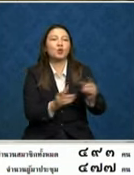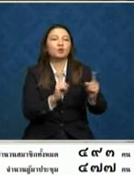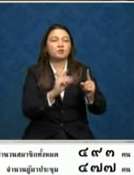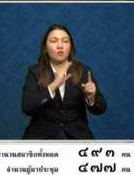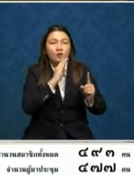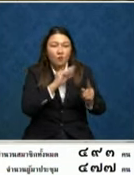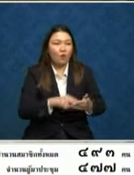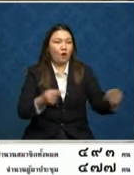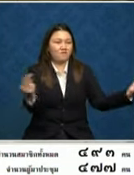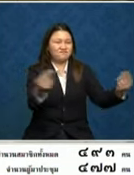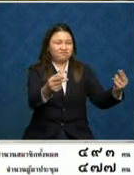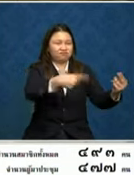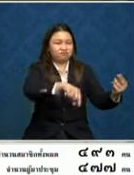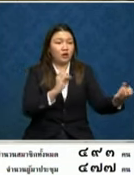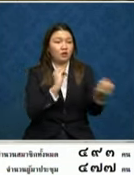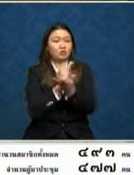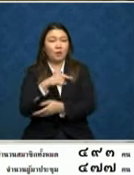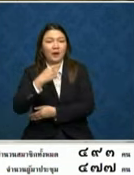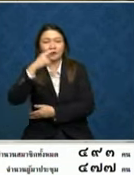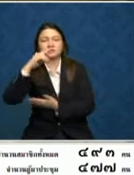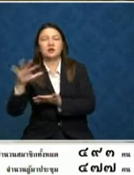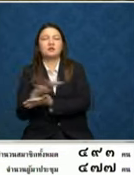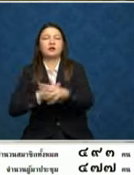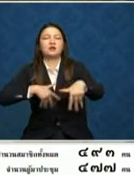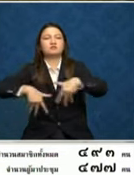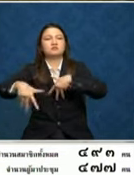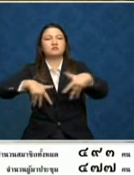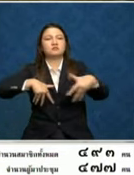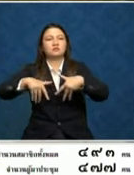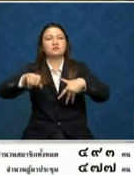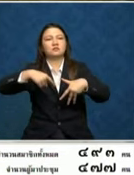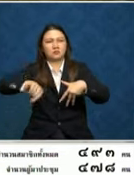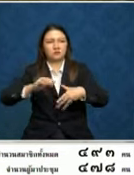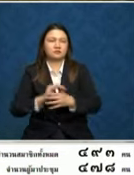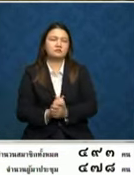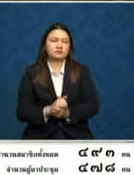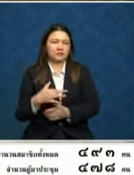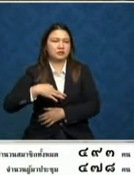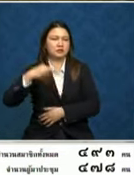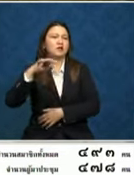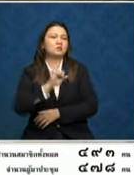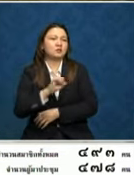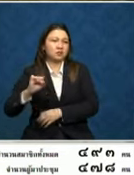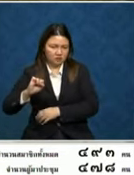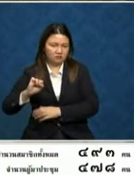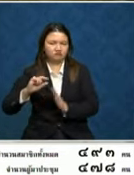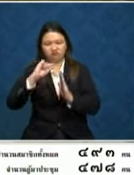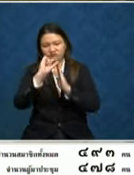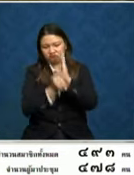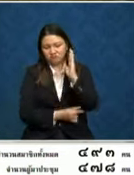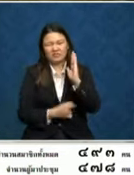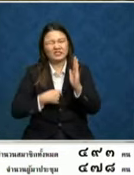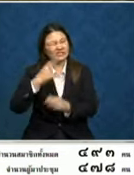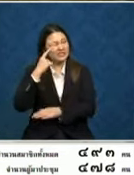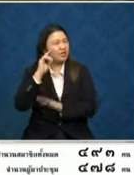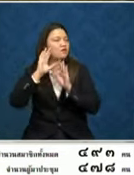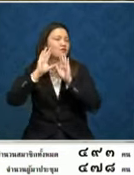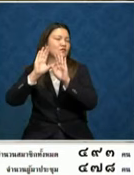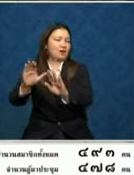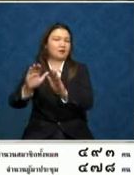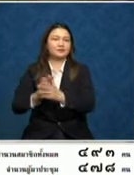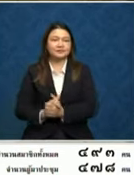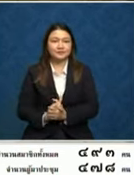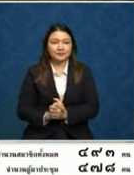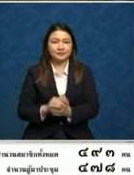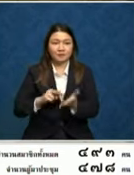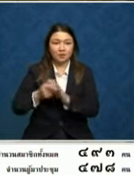ครับพี่น้องคนไทยที่เลือกเราเป็นผู้แทนราษฎรตามชายแดนอันนี้ที่ผมกราบเรียนมา